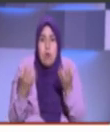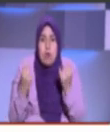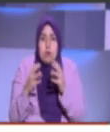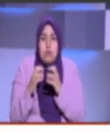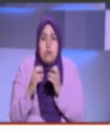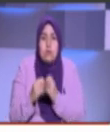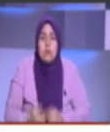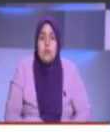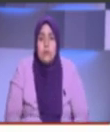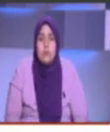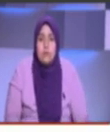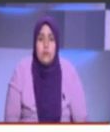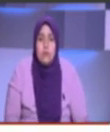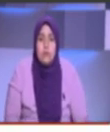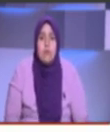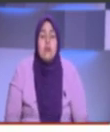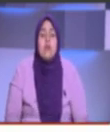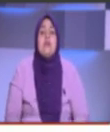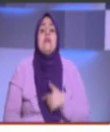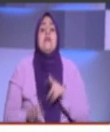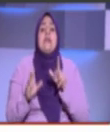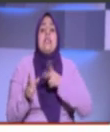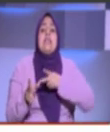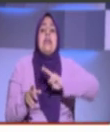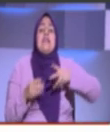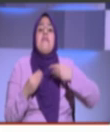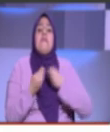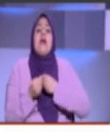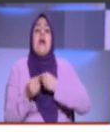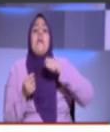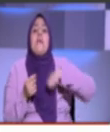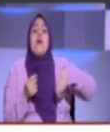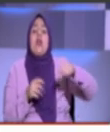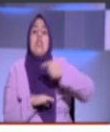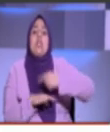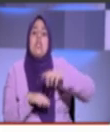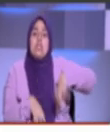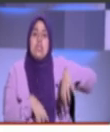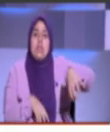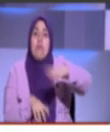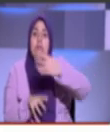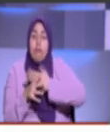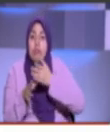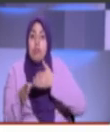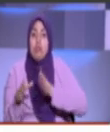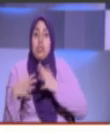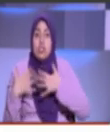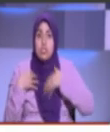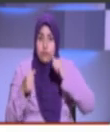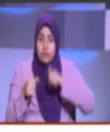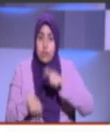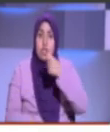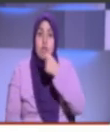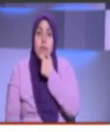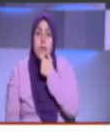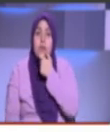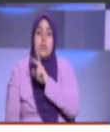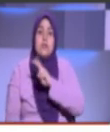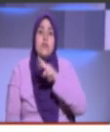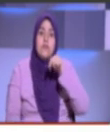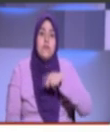هو الفتح الجزئي هو يختلف عن باقي الدول، لأن قطاع الصحة في بريطانيا شهد تراجعا كبيرا في